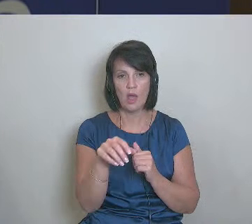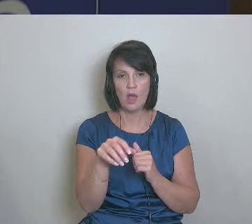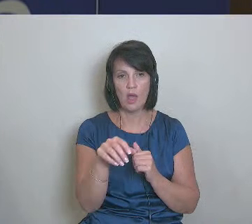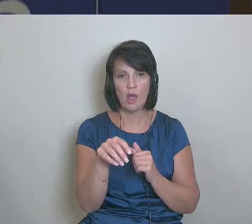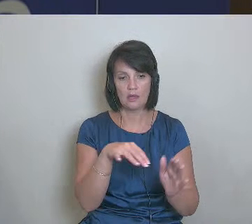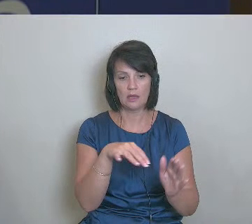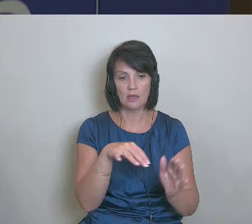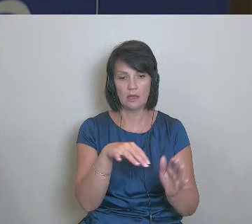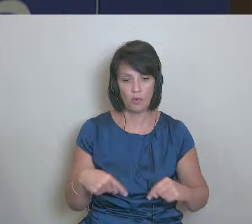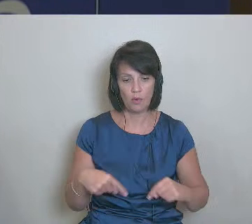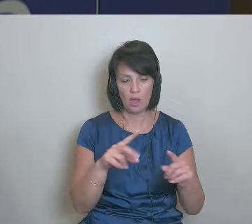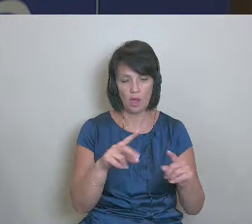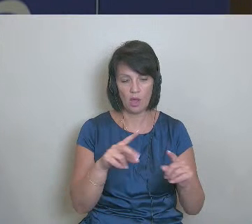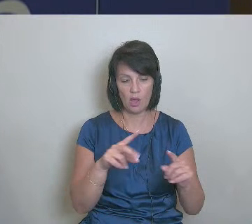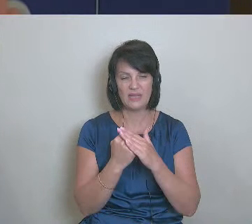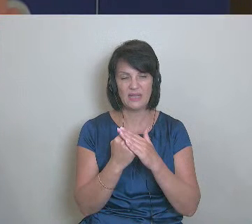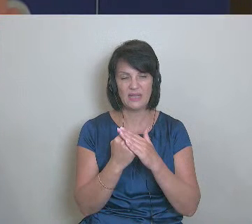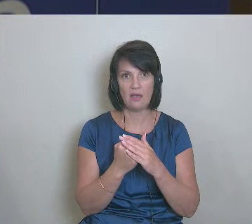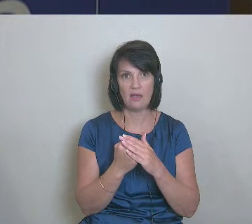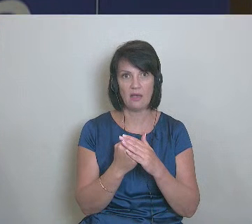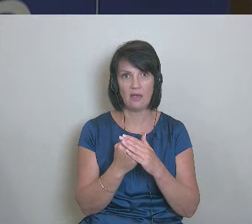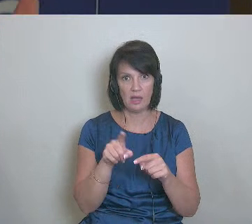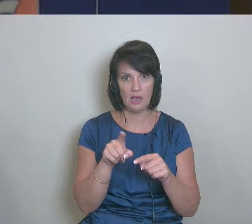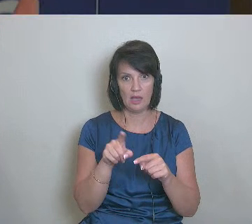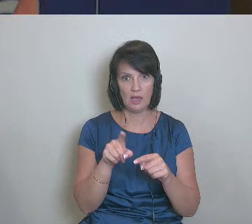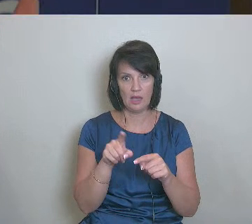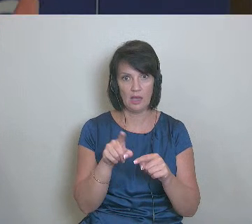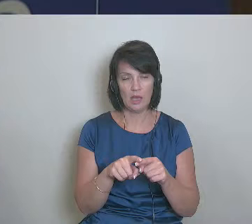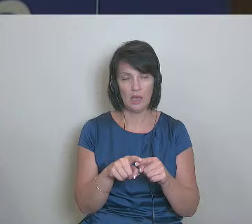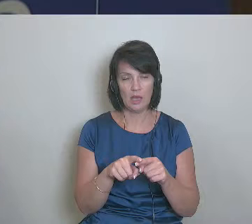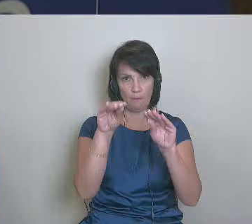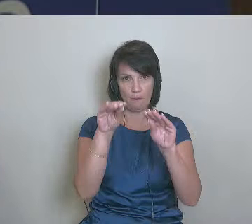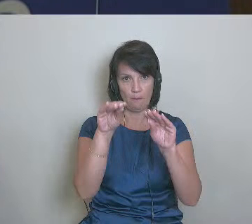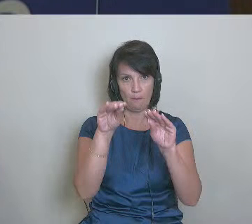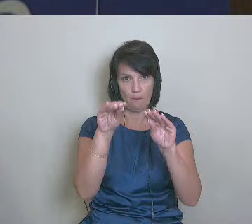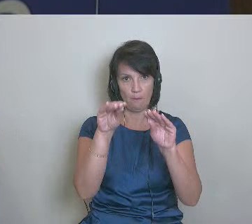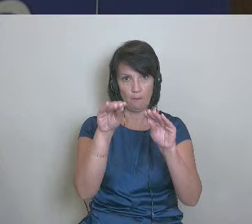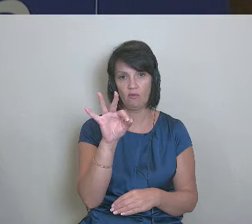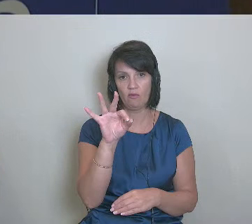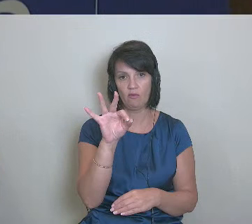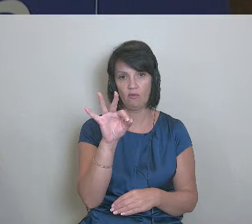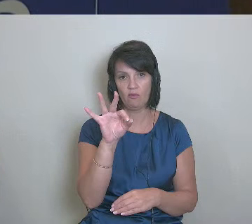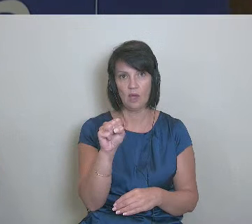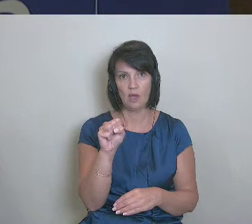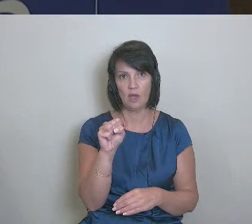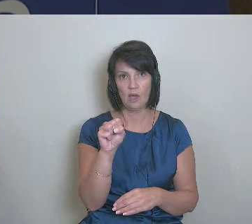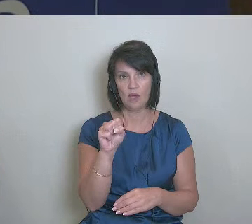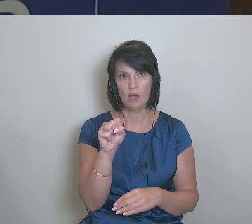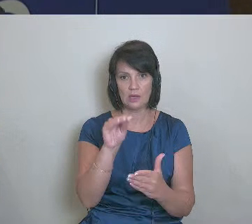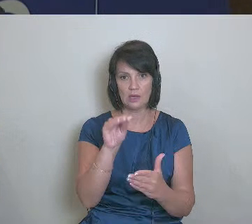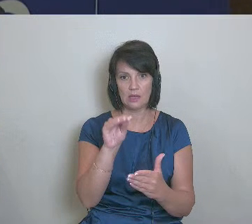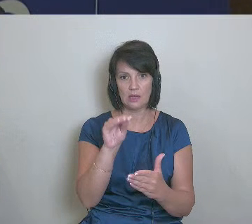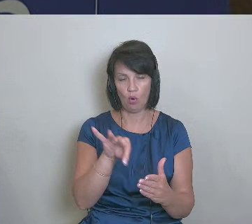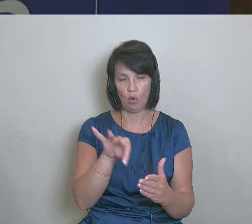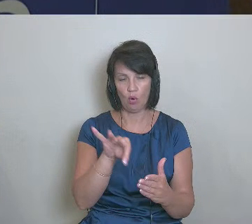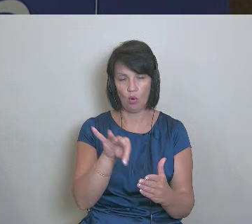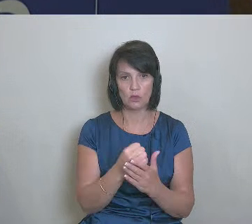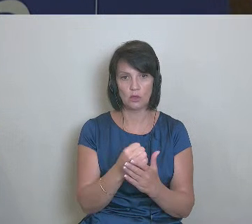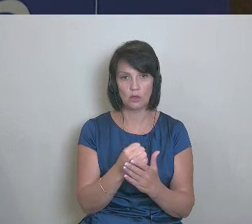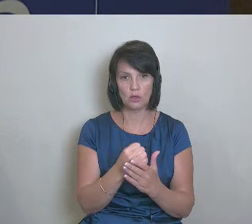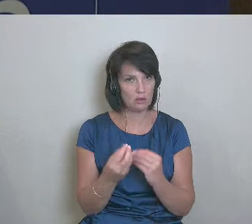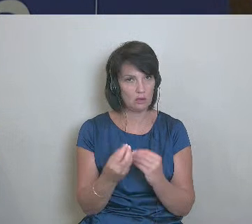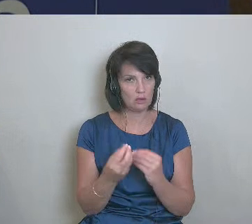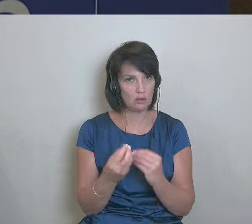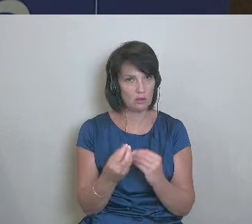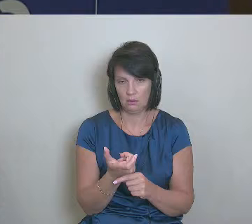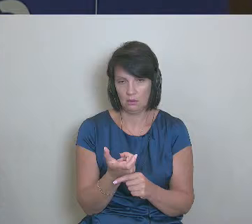І на territorial підставі electoral даних цих протоколів вона складає протокол про встановлення результатів. constituency. And